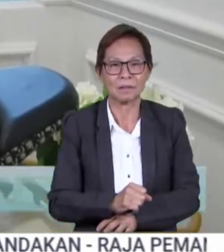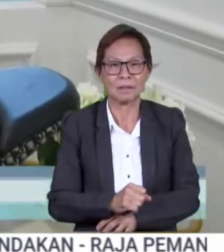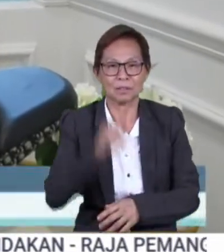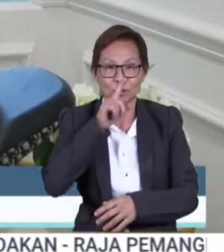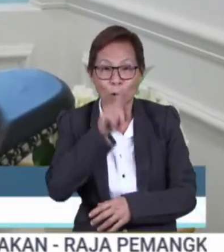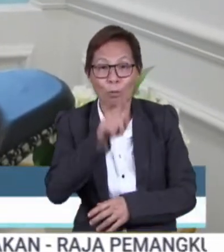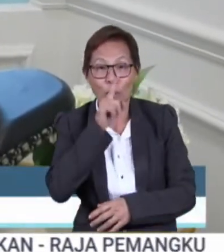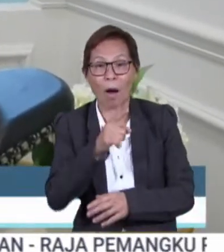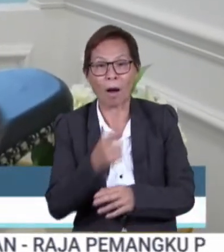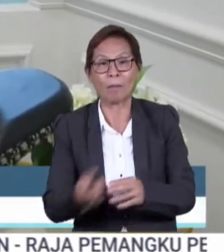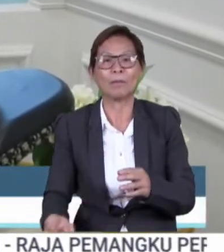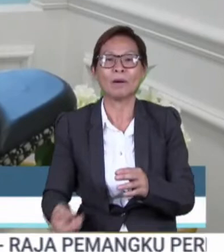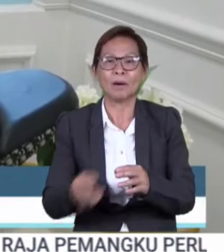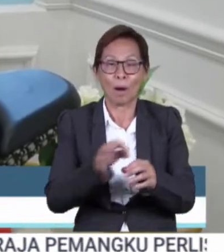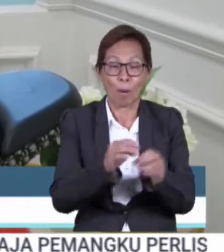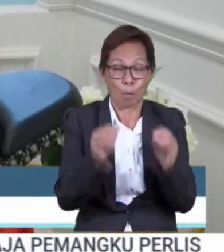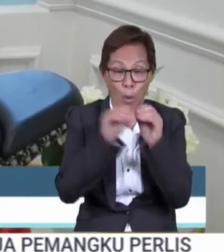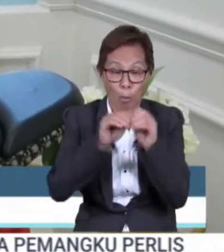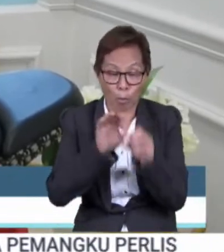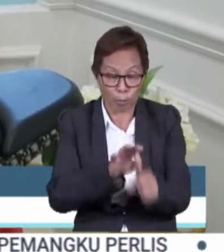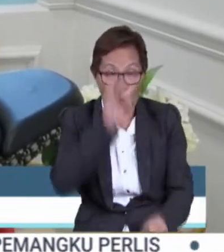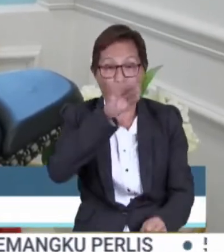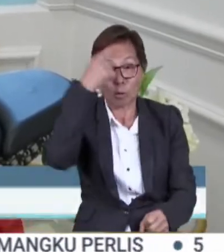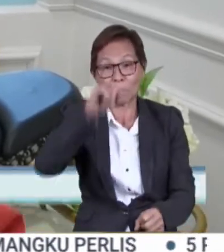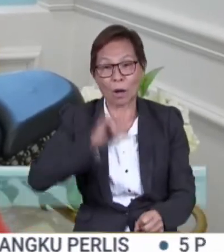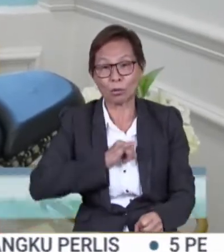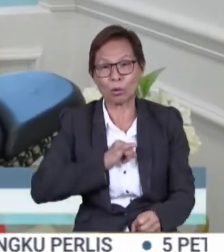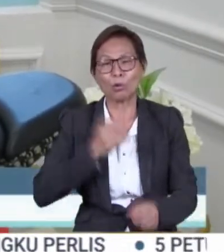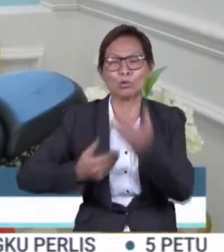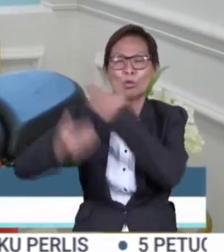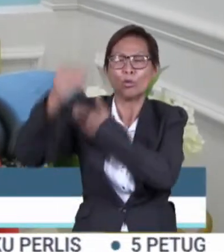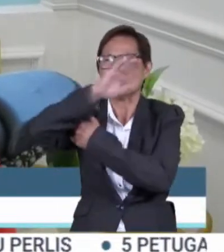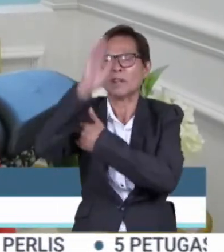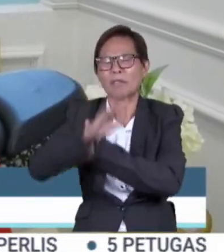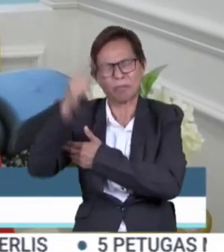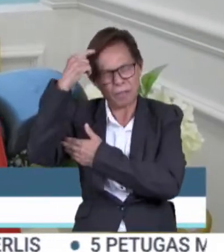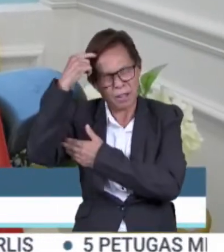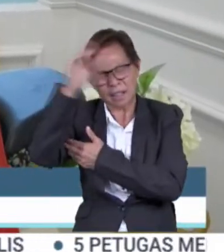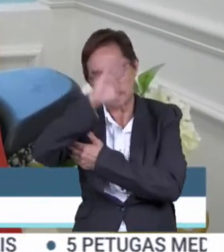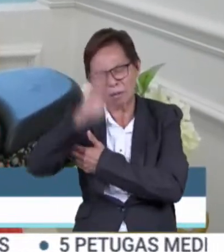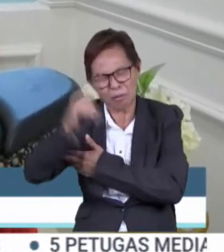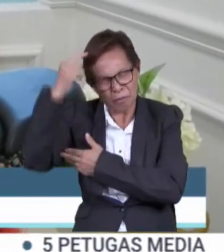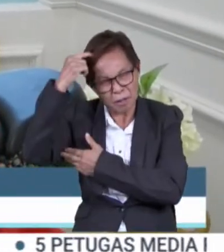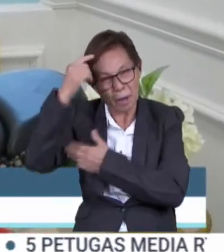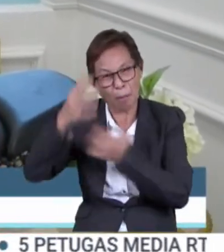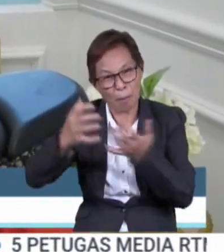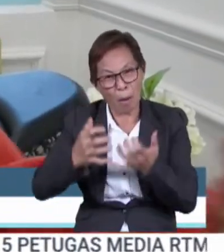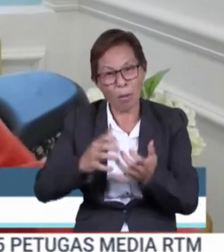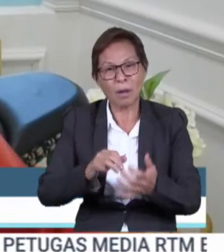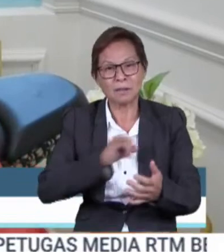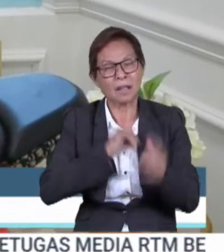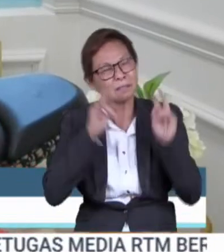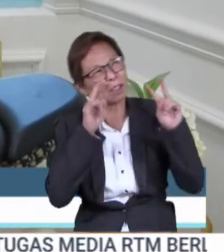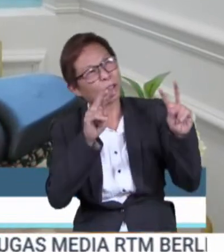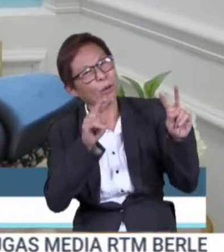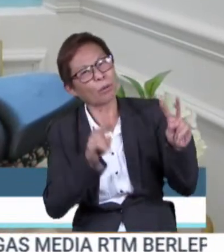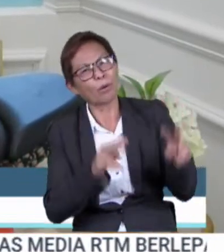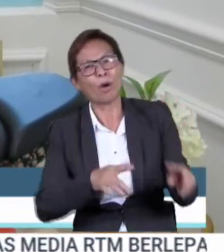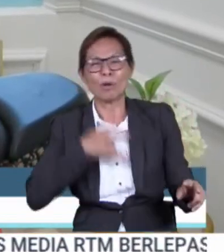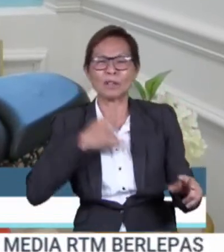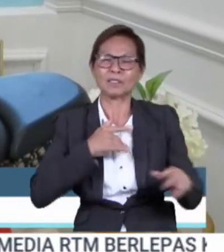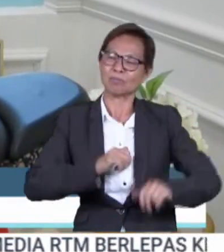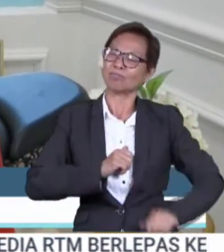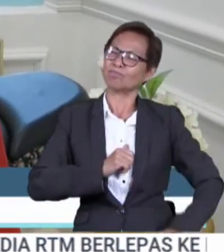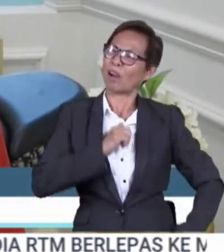yang menaikkan semangat saya untuk buat. Dulu tak pernah terfikir pun. Bagi saya tak pernah terfikir nak, sebab sekarang saya tengok, wah, yang menurut saya rasa